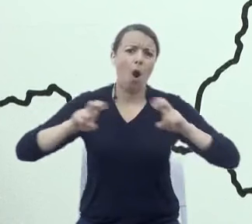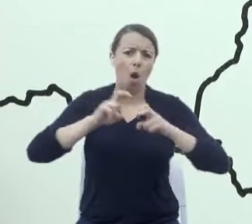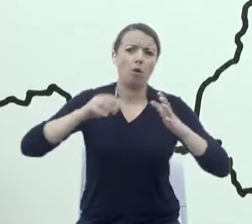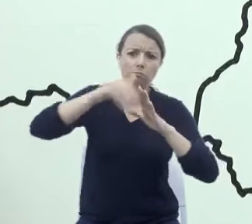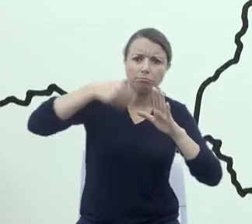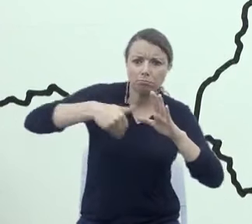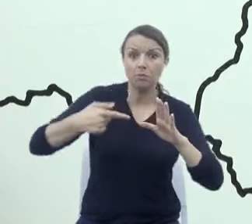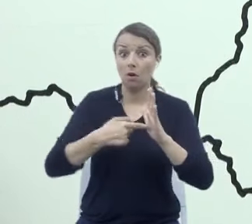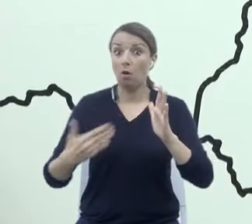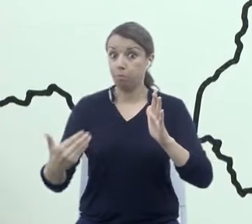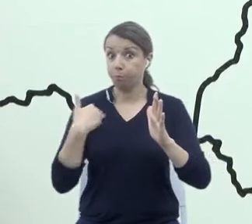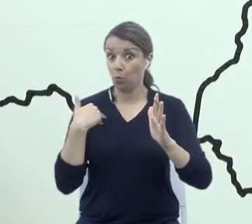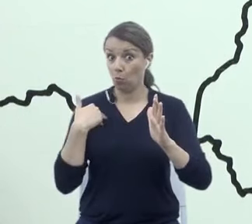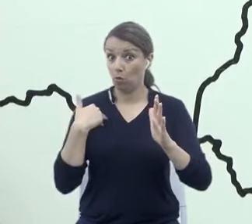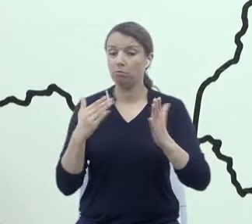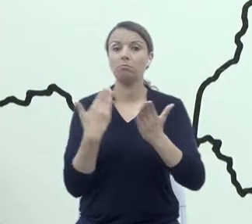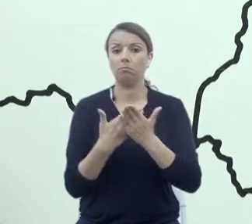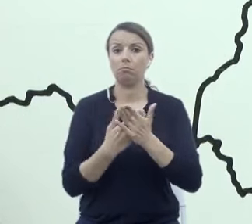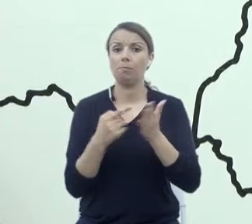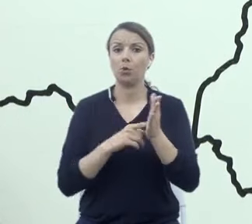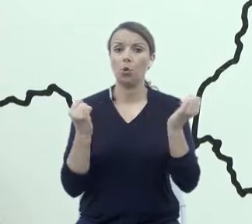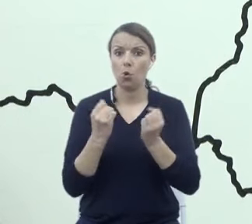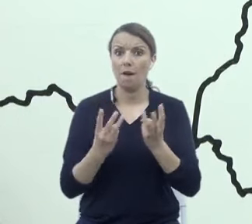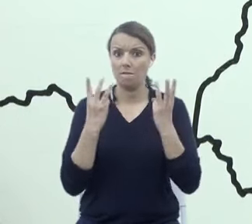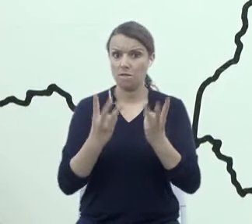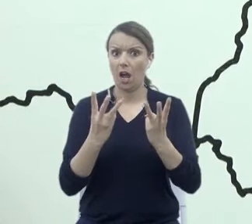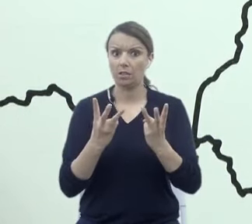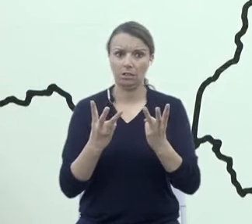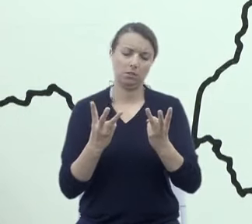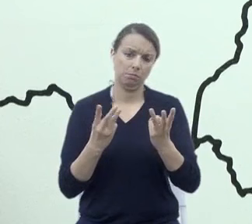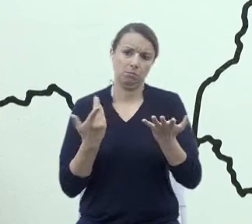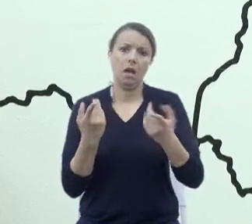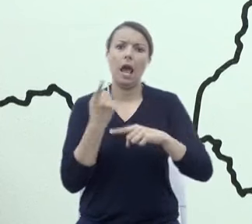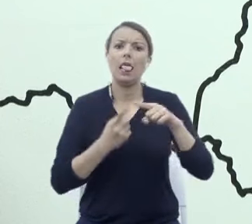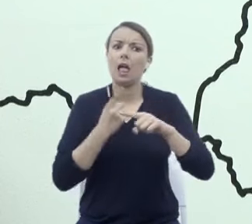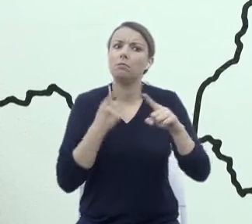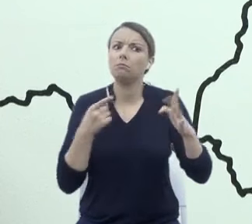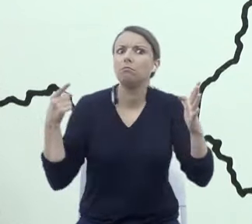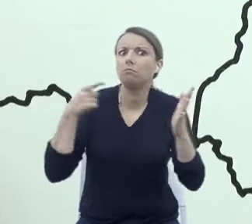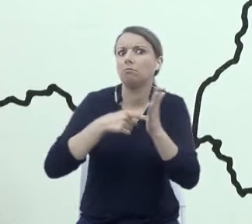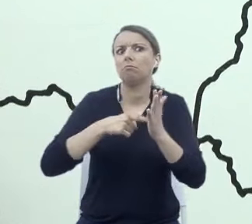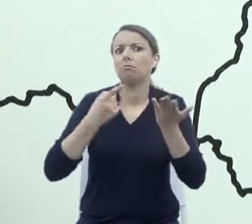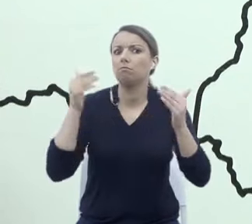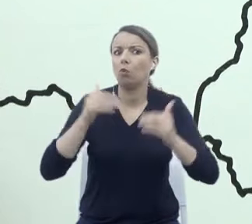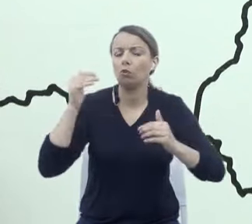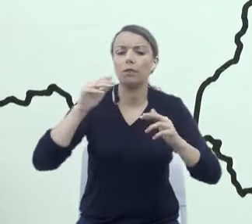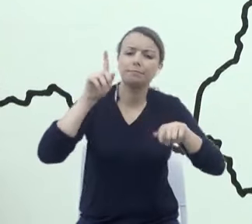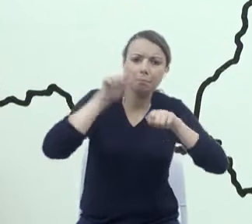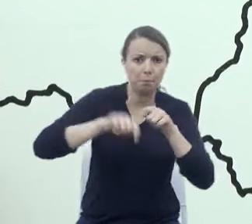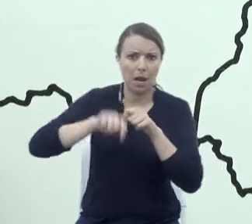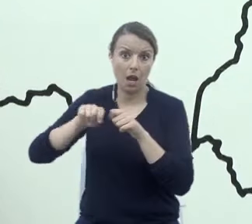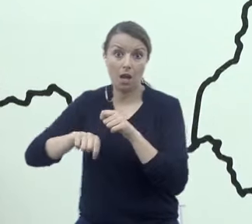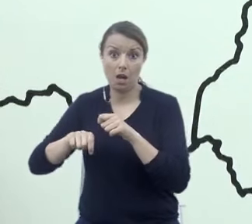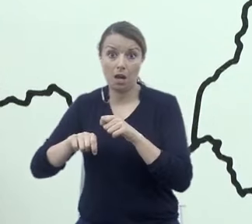zostały przeprowadzone, bo to w istotny sposób pozwoliło skorygować, zweryfikować